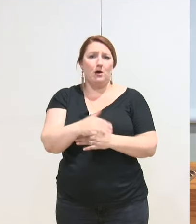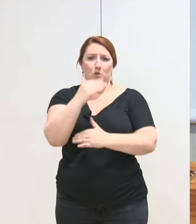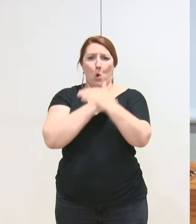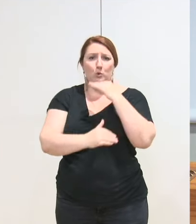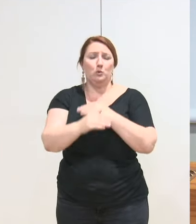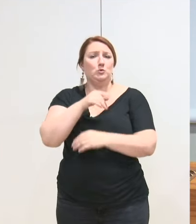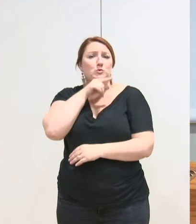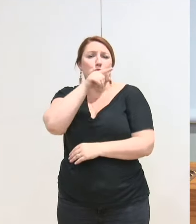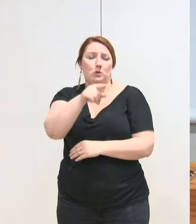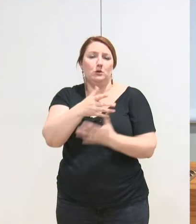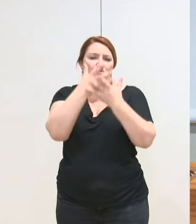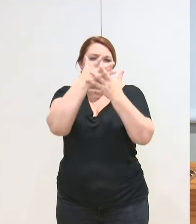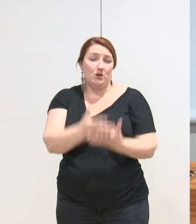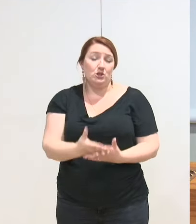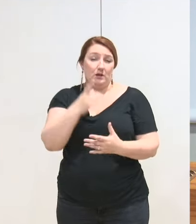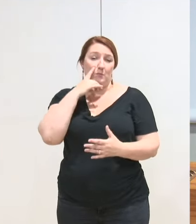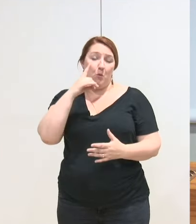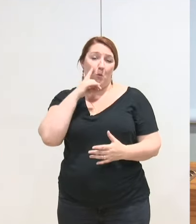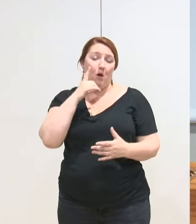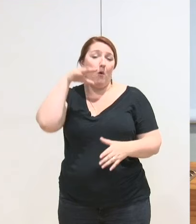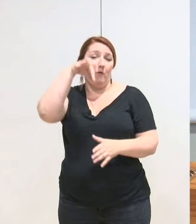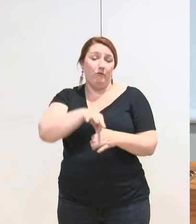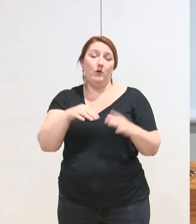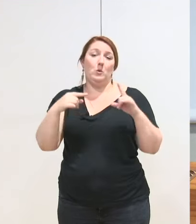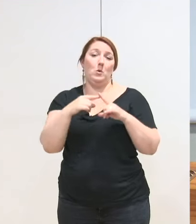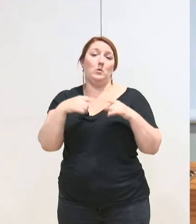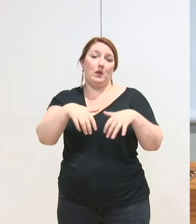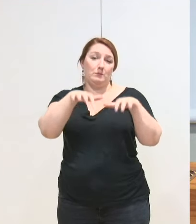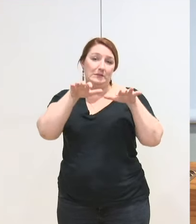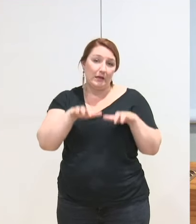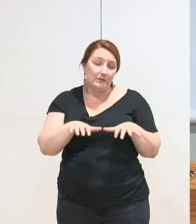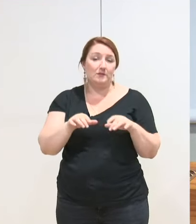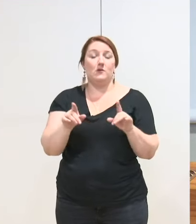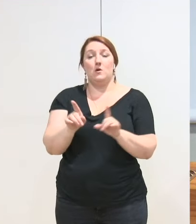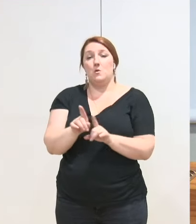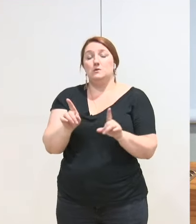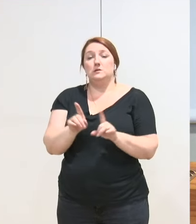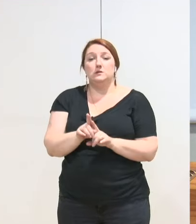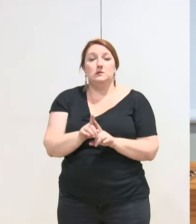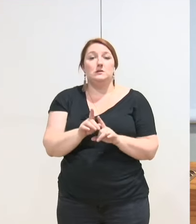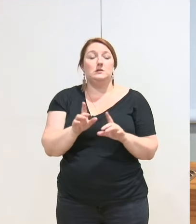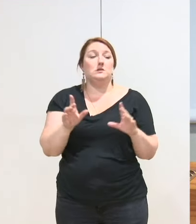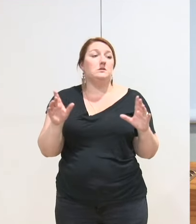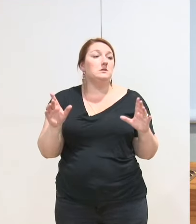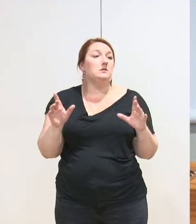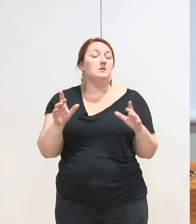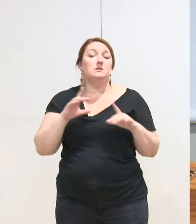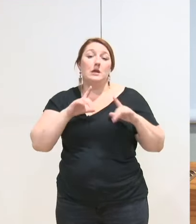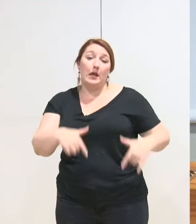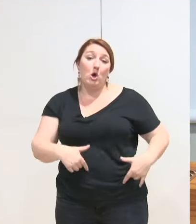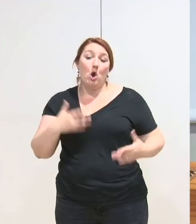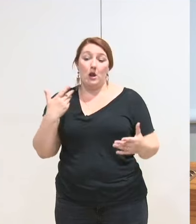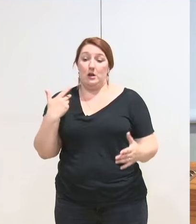le le compte administratif et également les changements qui sont en train d'être opéré dans certaines écoles de